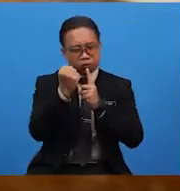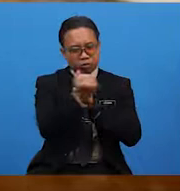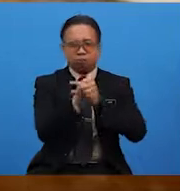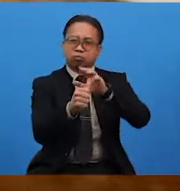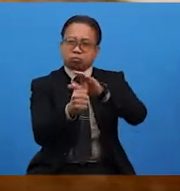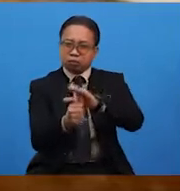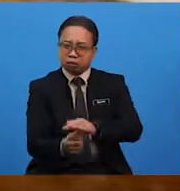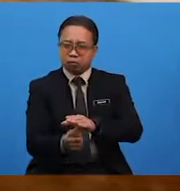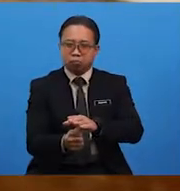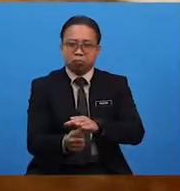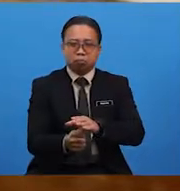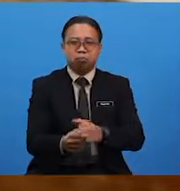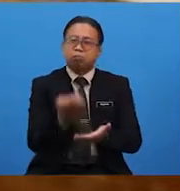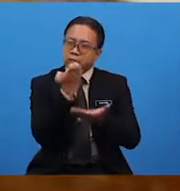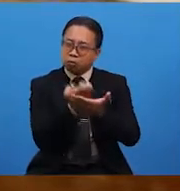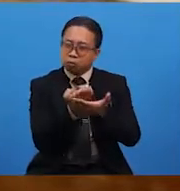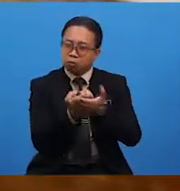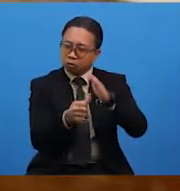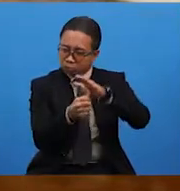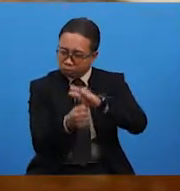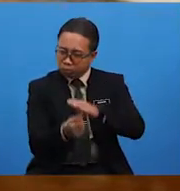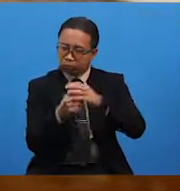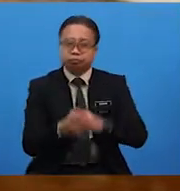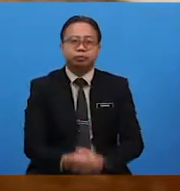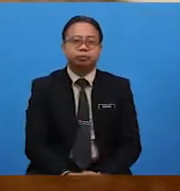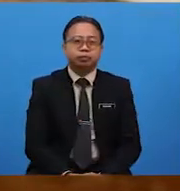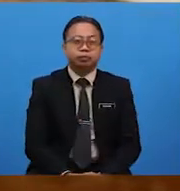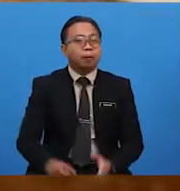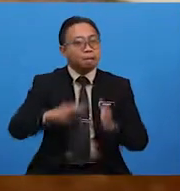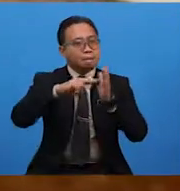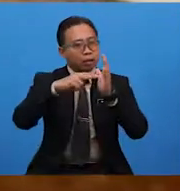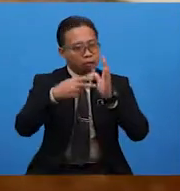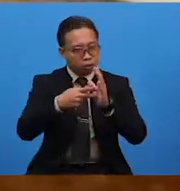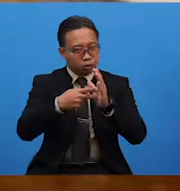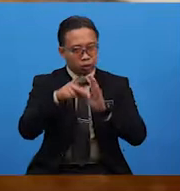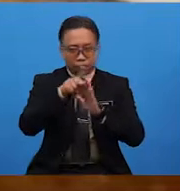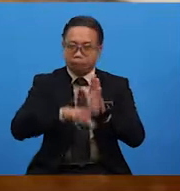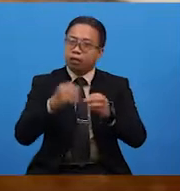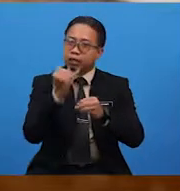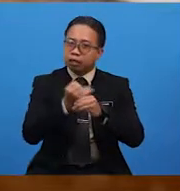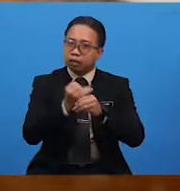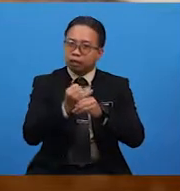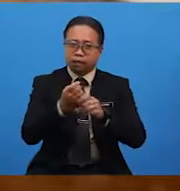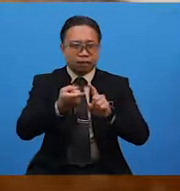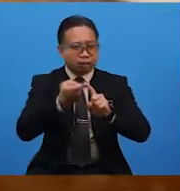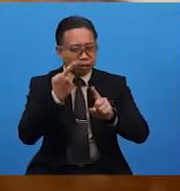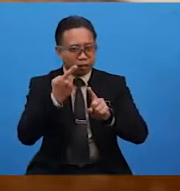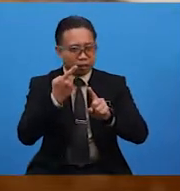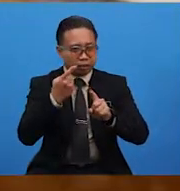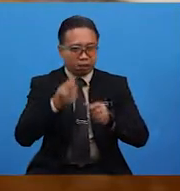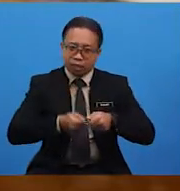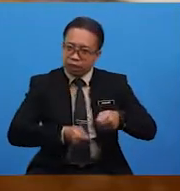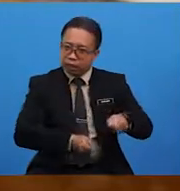dan krisis ekonomi kesan daripada peperangan Oh masehi kedai pengkarya daripada ini percaya